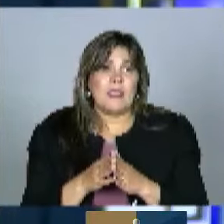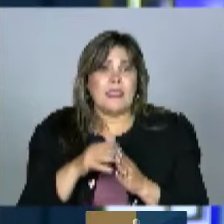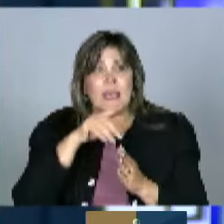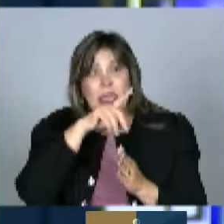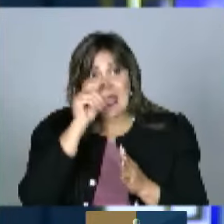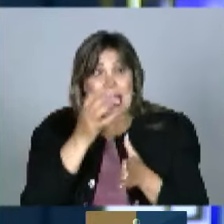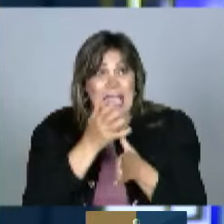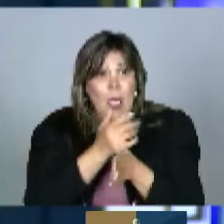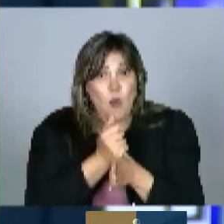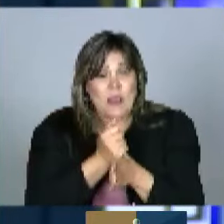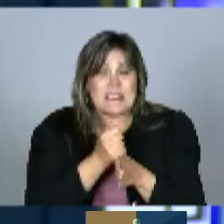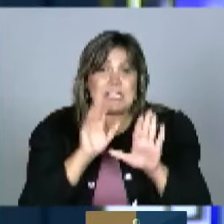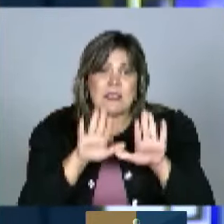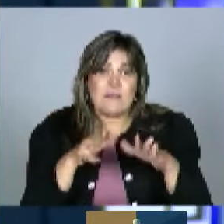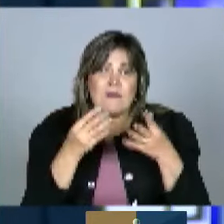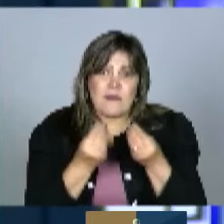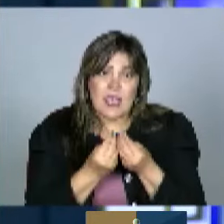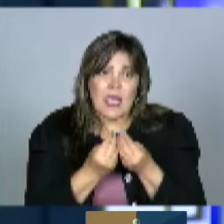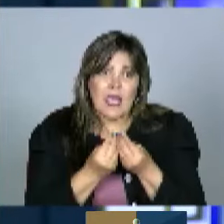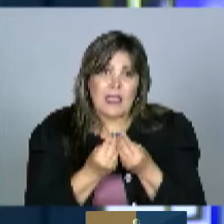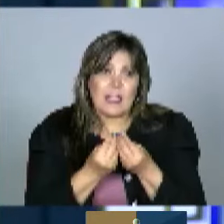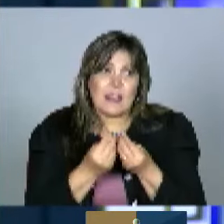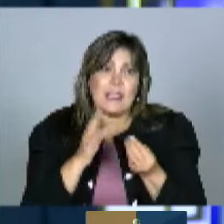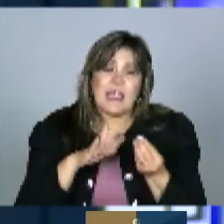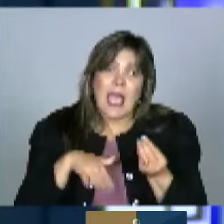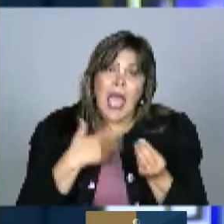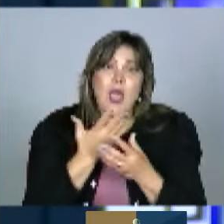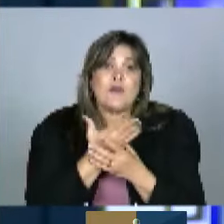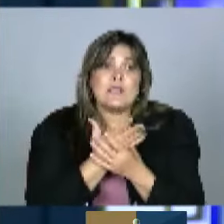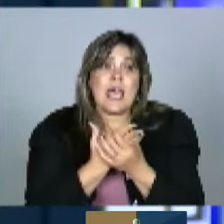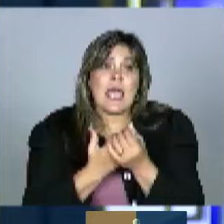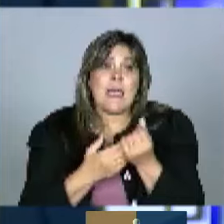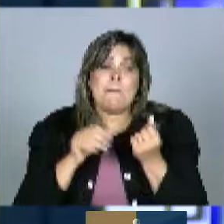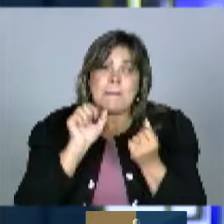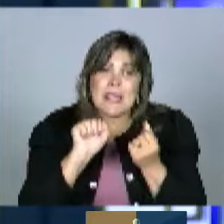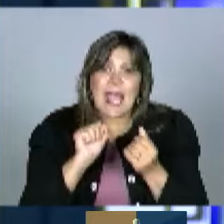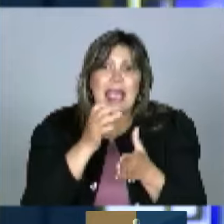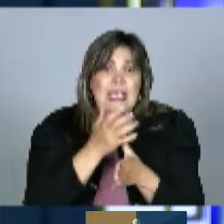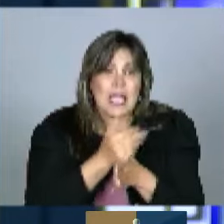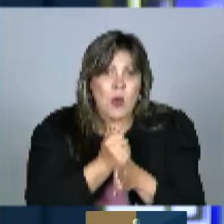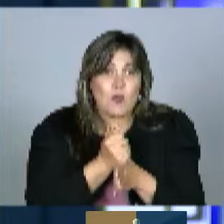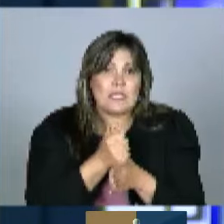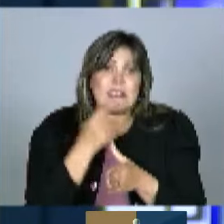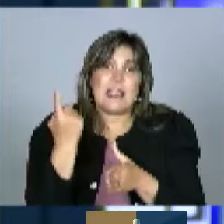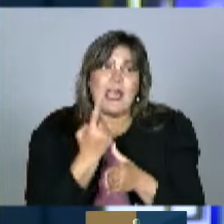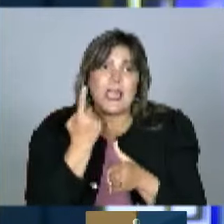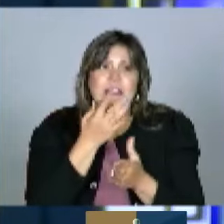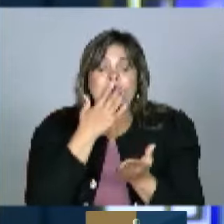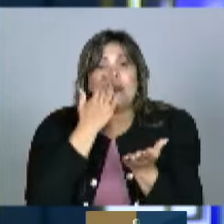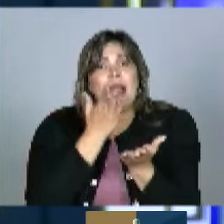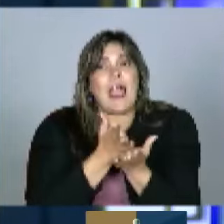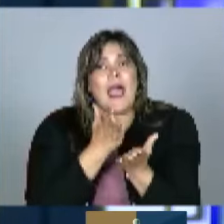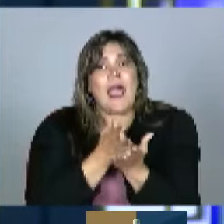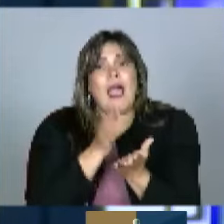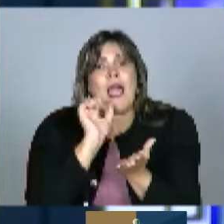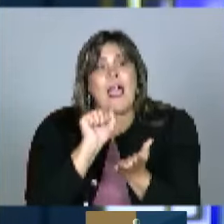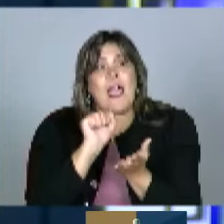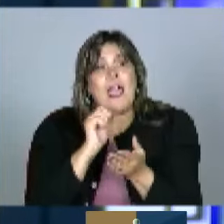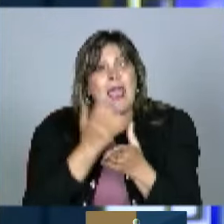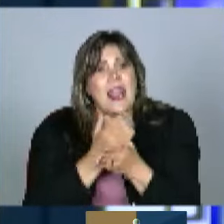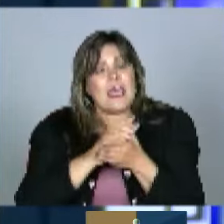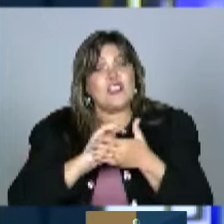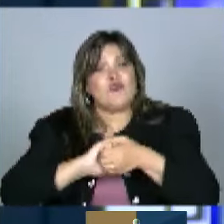ماتجوزتش ماتجوزتش عايزه تجوز ابنها فيها معاها على سبيل الاستضافه من حقها لان امتد ليها عقد